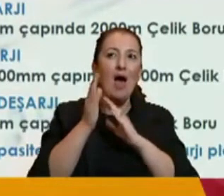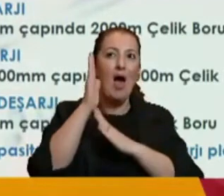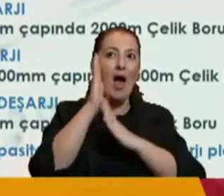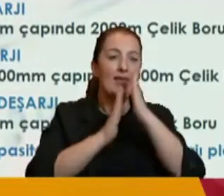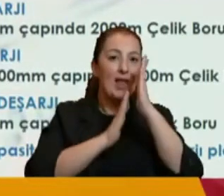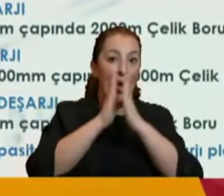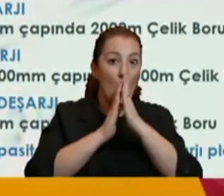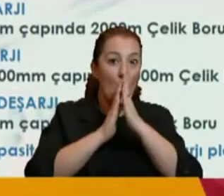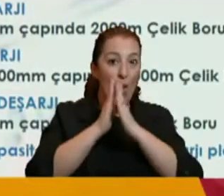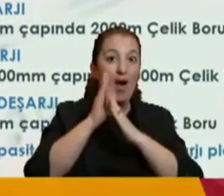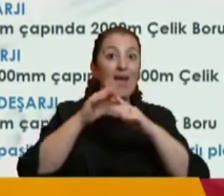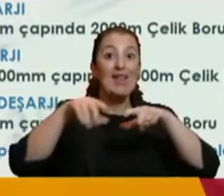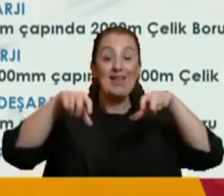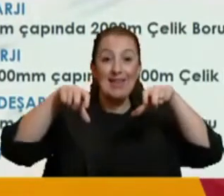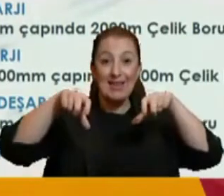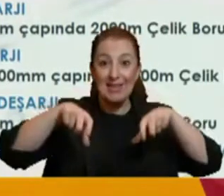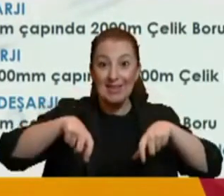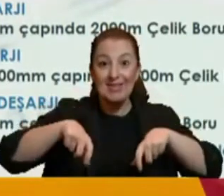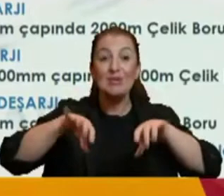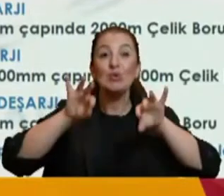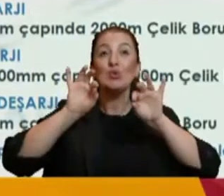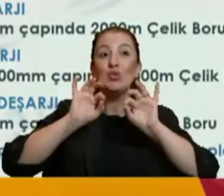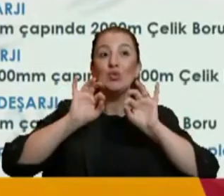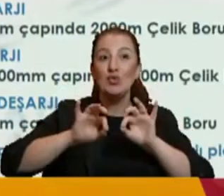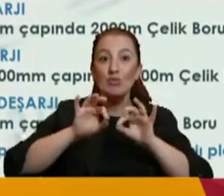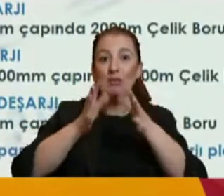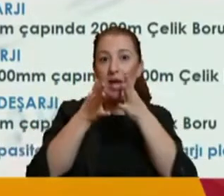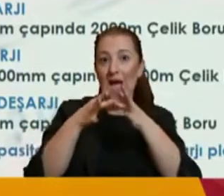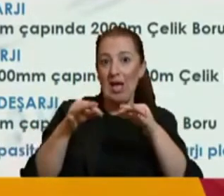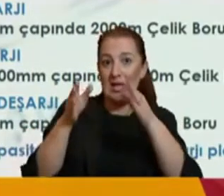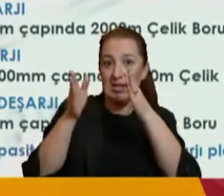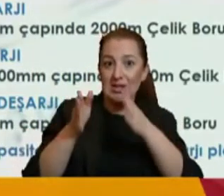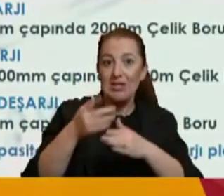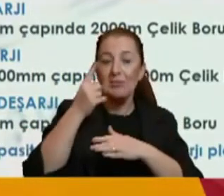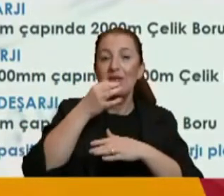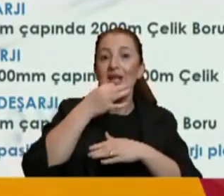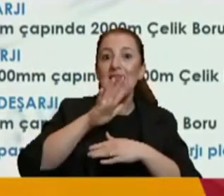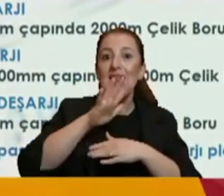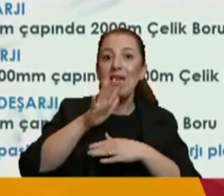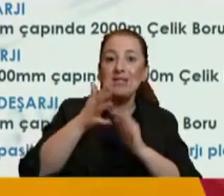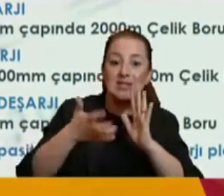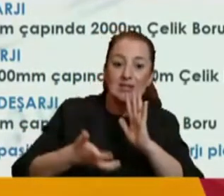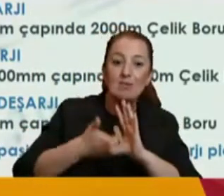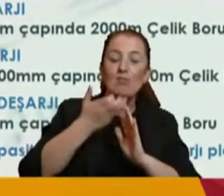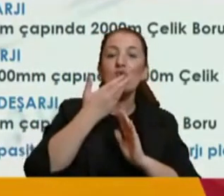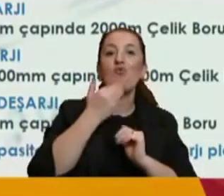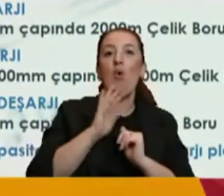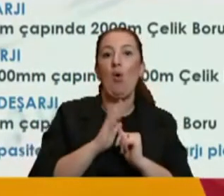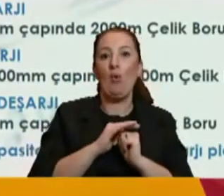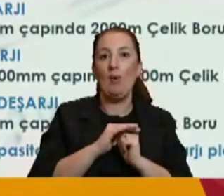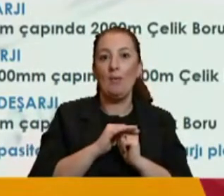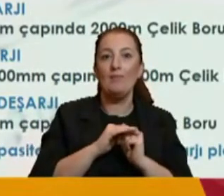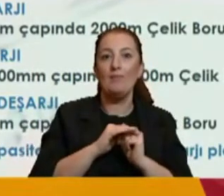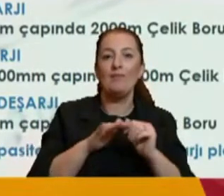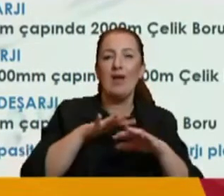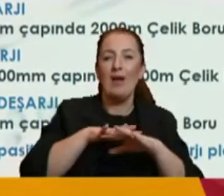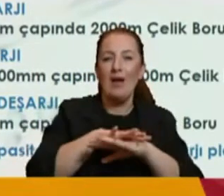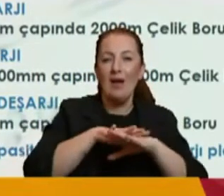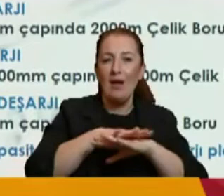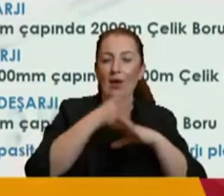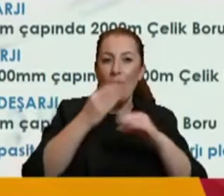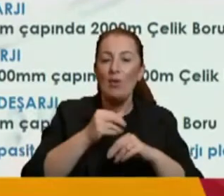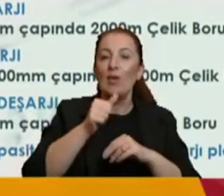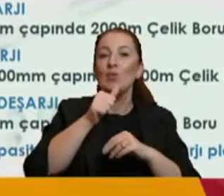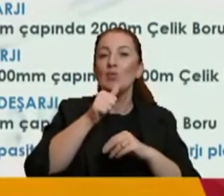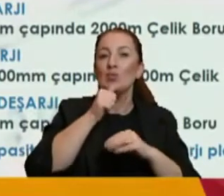Ataköy'de Siz de şu anda halihazırda bir deniz deşarjı yok ve arıtılan atık su